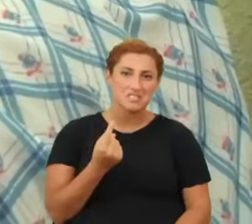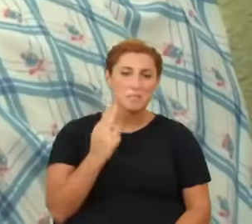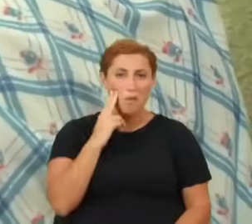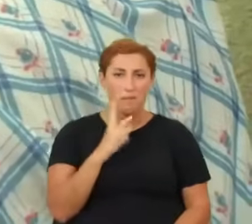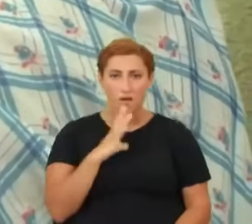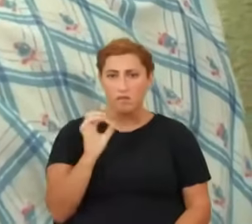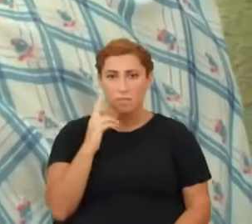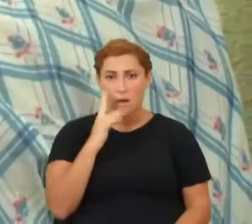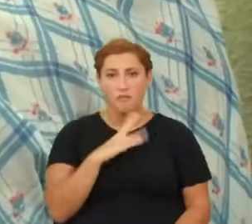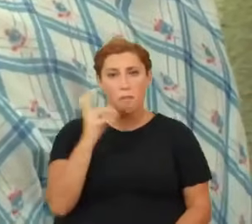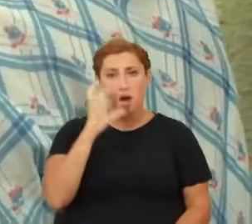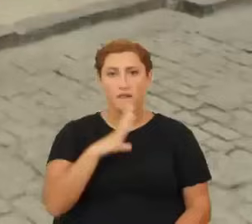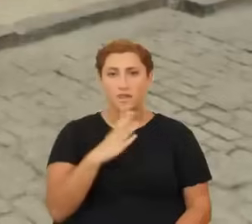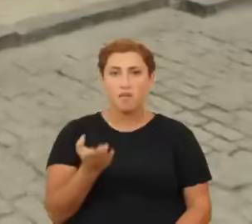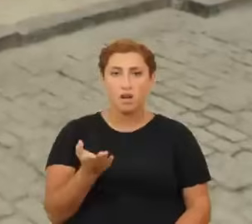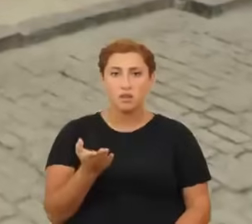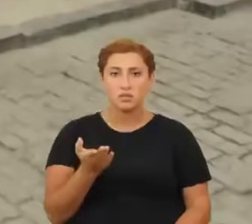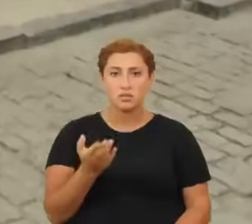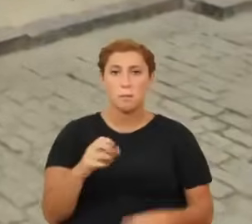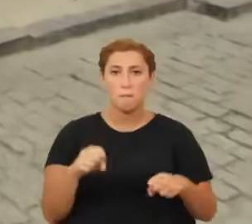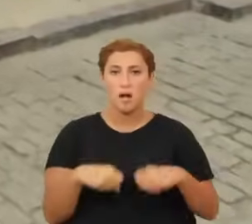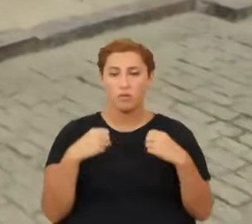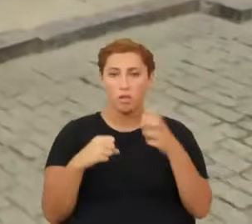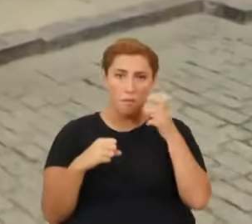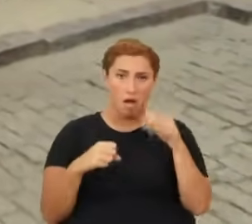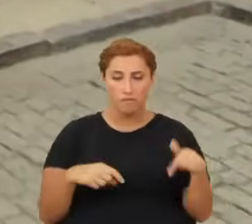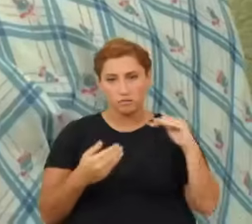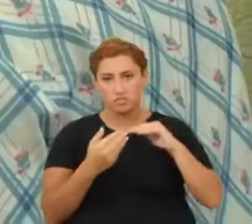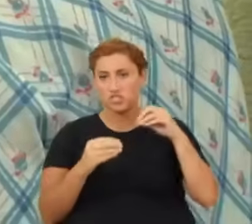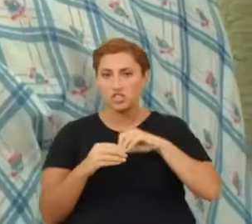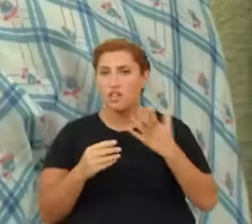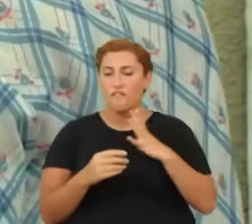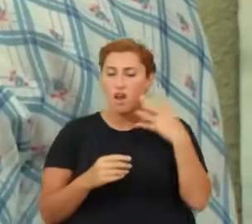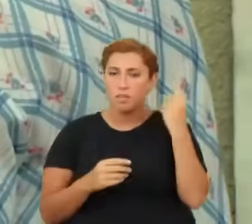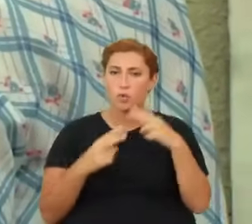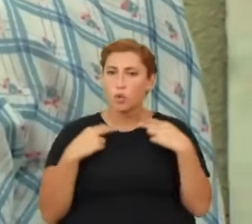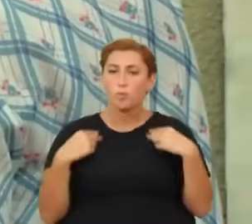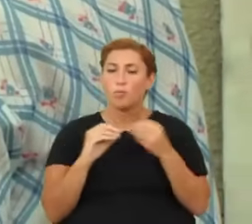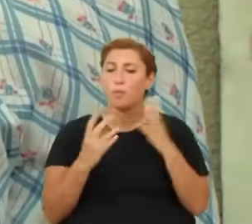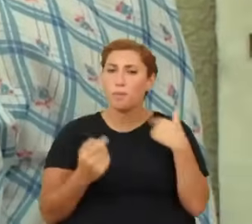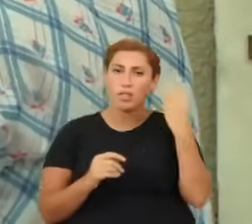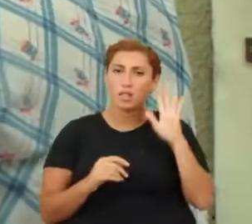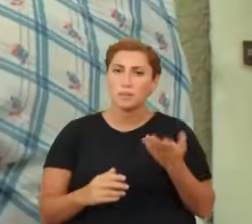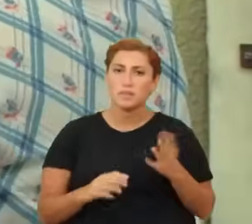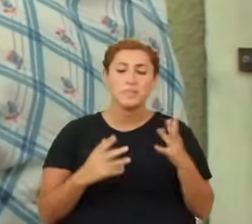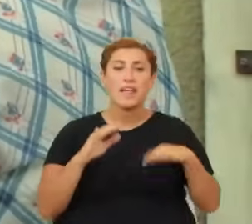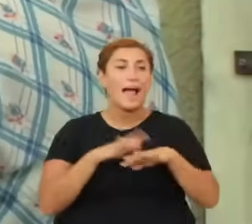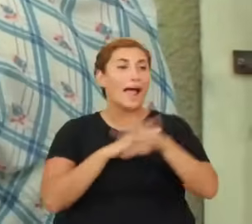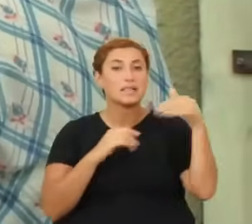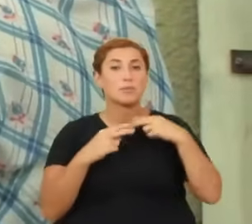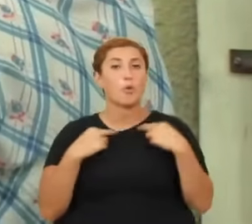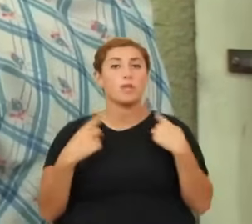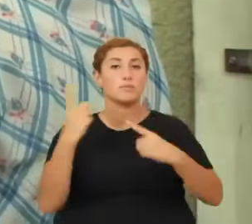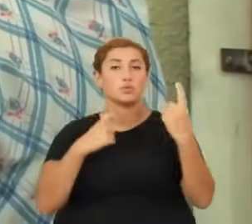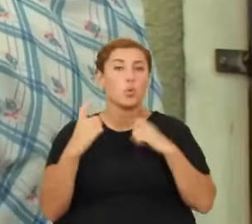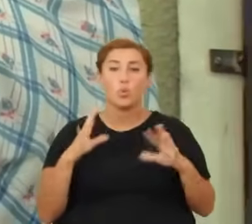Pembesi var, evet pembesi var, mavisi var. Pantolonundaki mavisinden. İçinde de var, ne anlamadım. Gömleğin sorun ne ya, ben anlamadım ya. Niye herkes benim gömleğimi soruyor